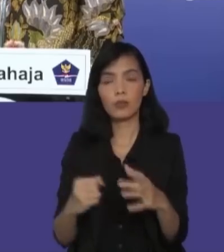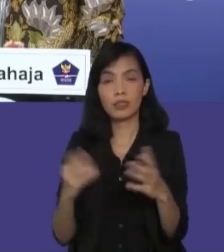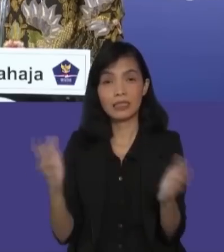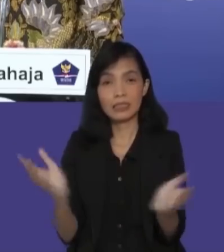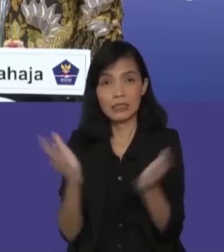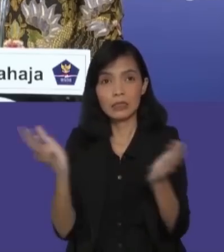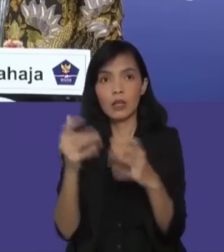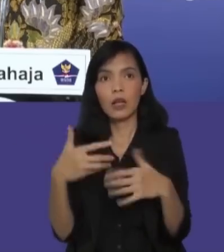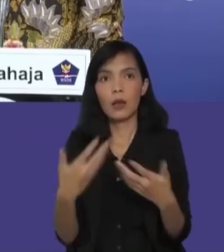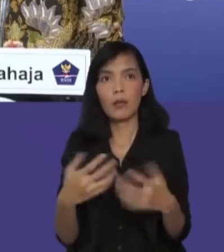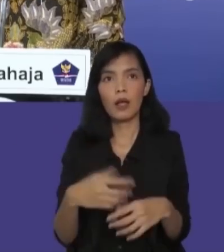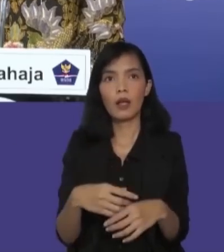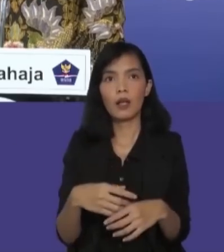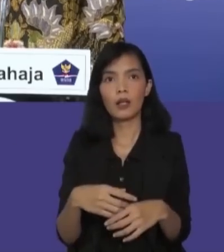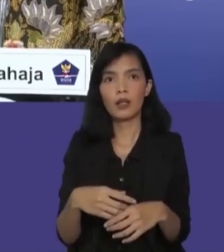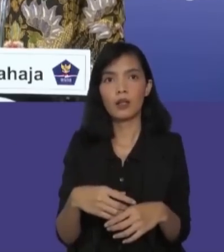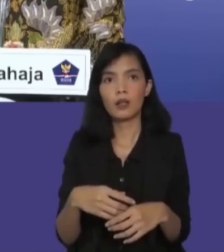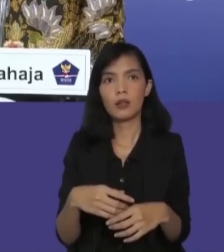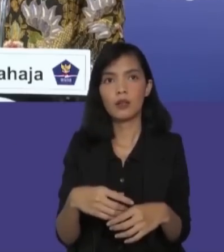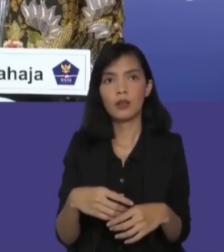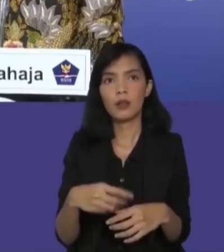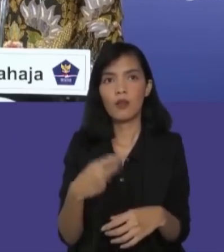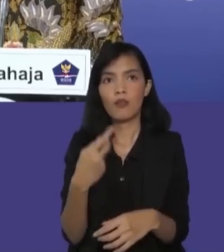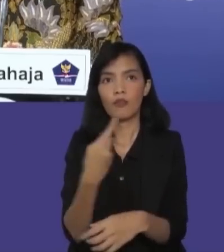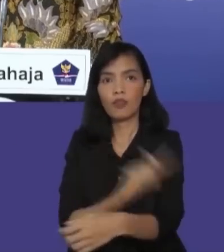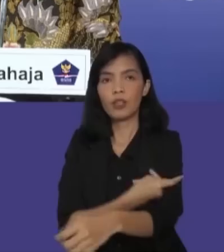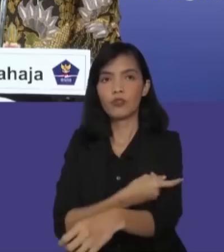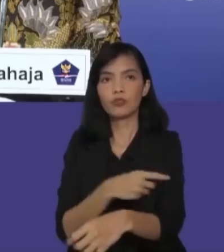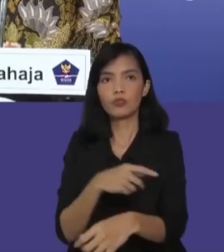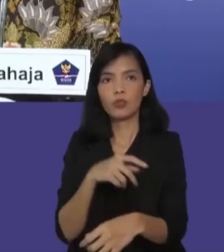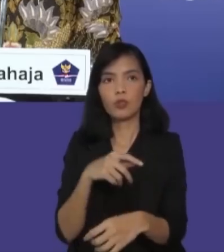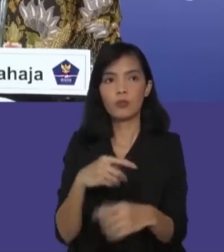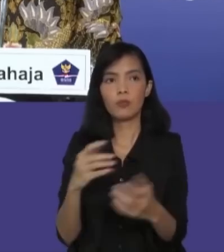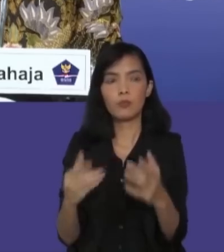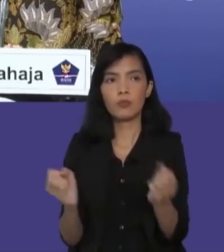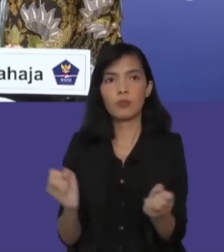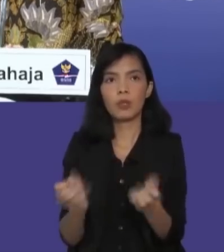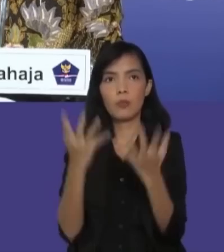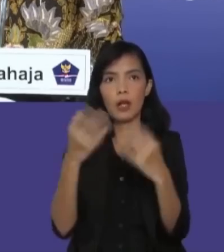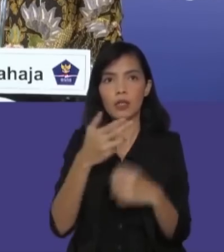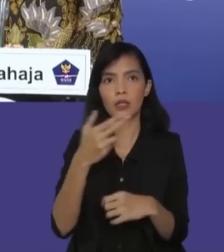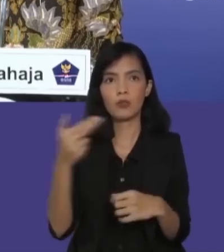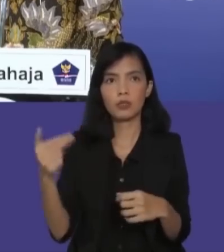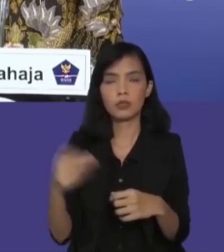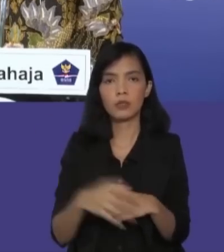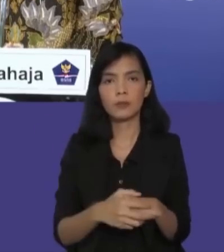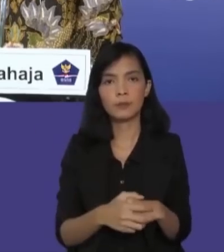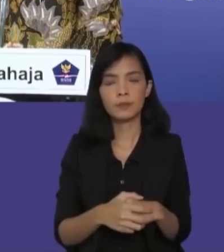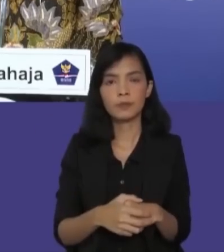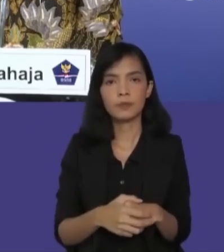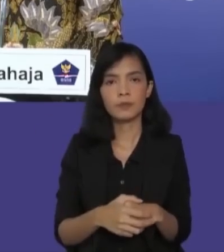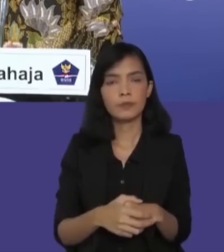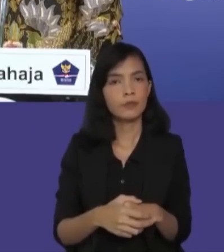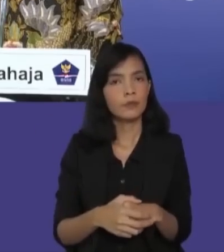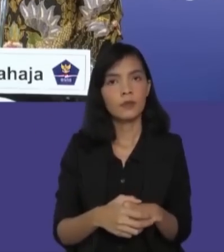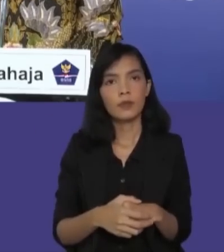vaksin yang bisa mencegah virus yang nantinya akan berkembang di Indonesia. Jadi